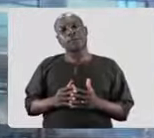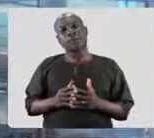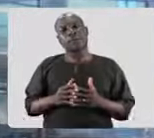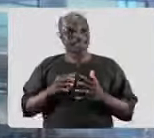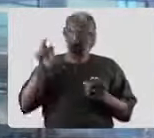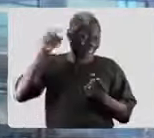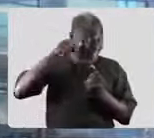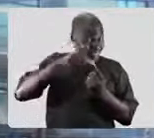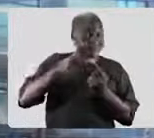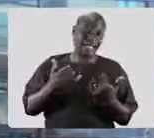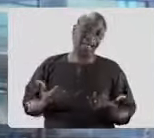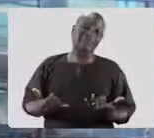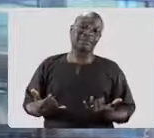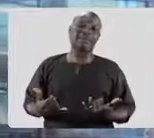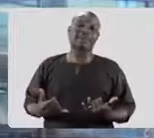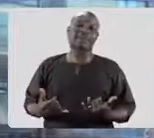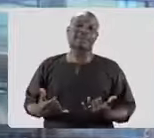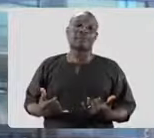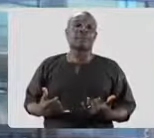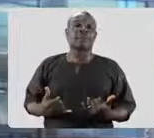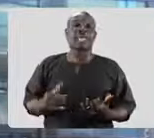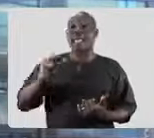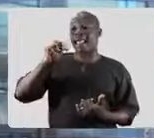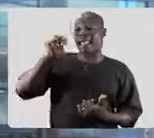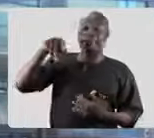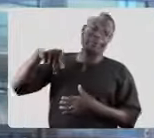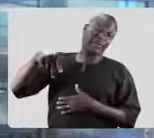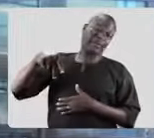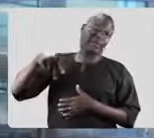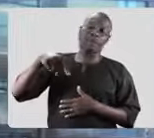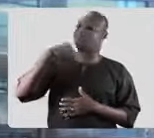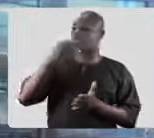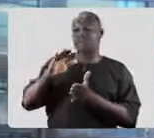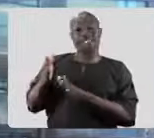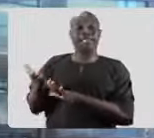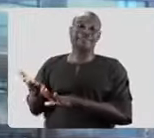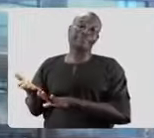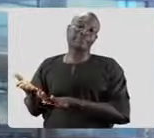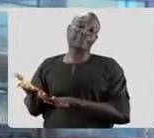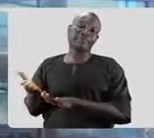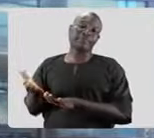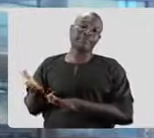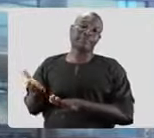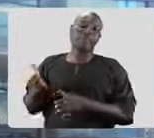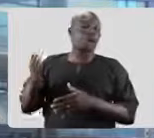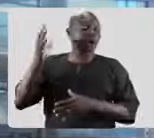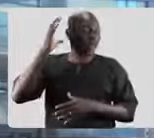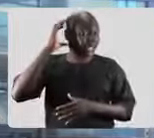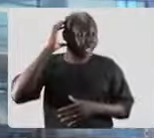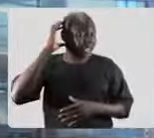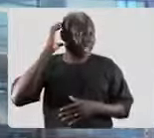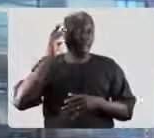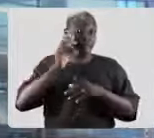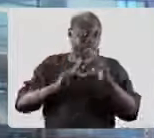Ade ba pem sa abre. Emra so beje ni no a. Wa free mo no ni ayete ye ne